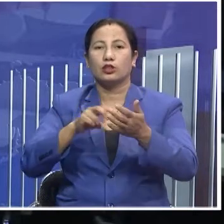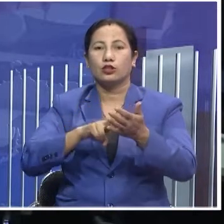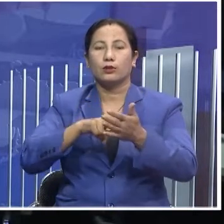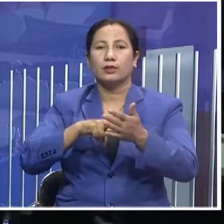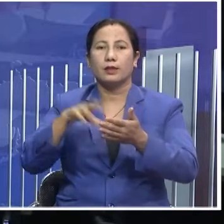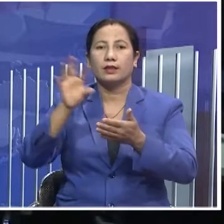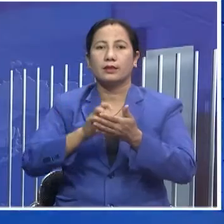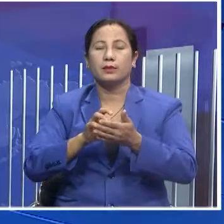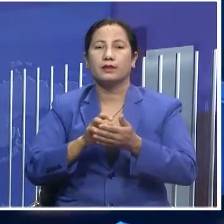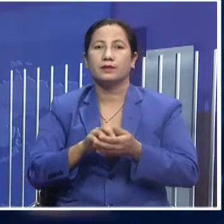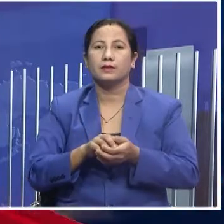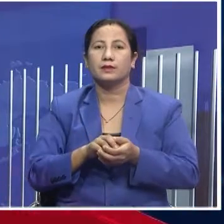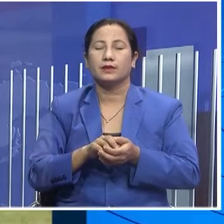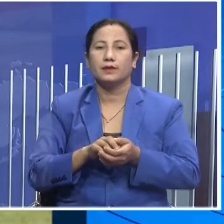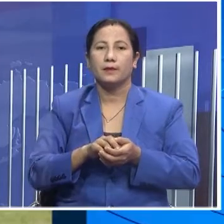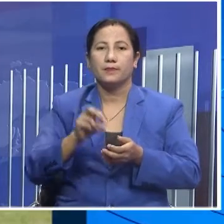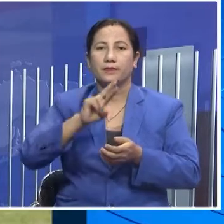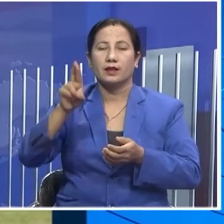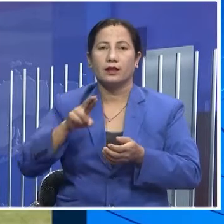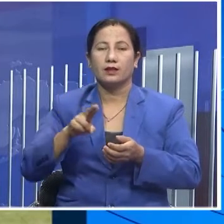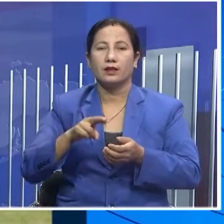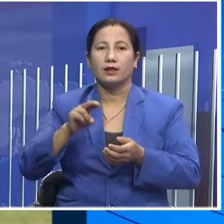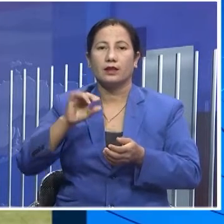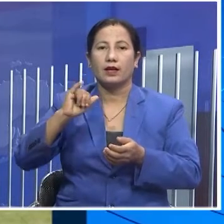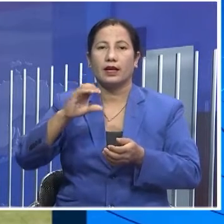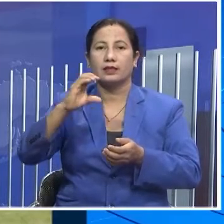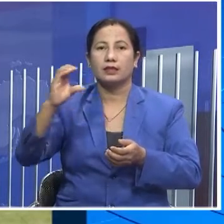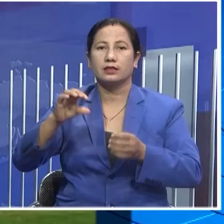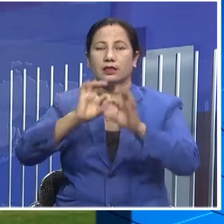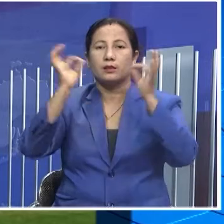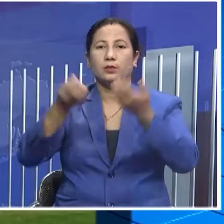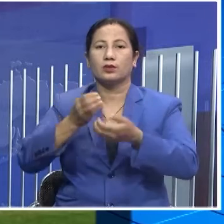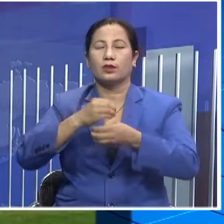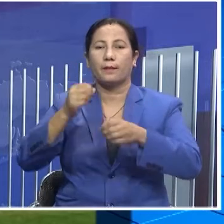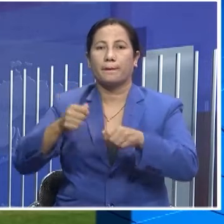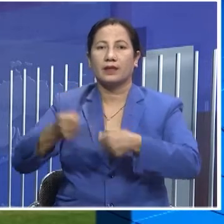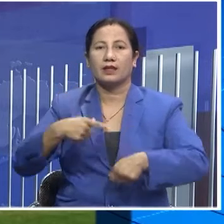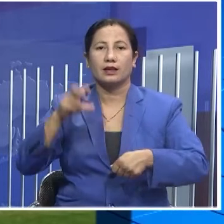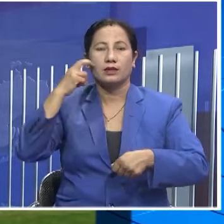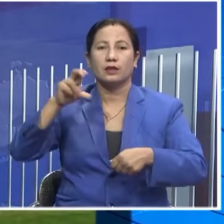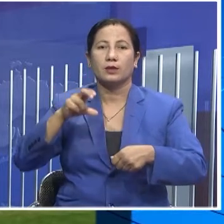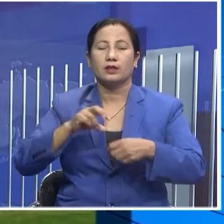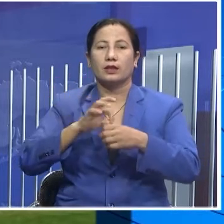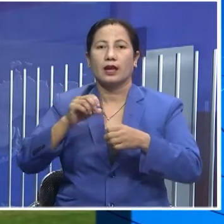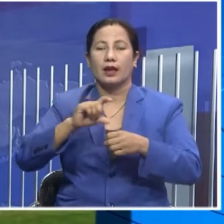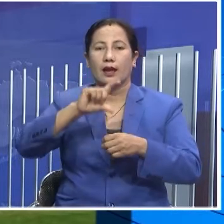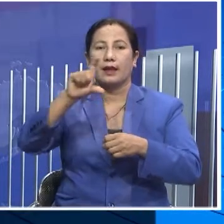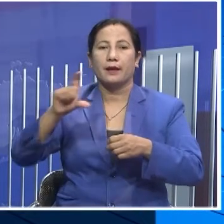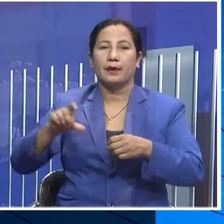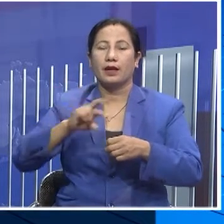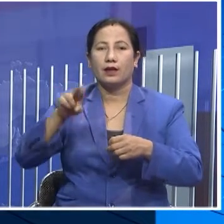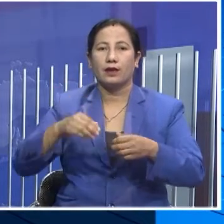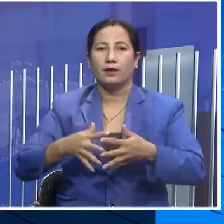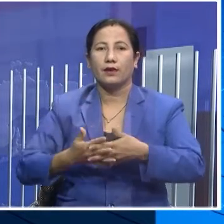टिप्पणी। र आइसिसी विश्वकप क्रिकेट लिग दुईको एक दिवसीय श्रृङ्खलामा नेपाल र अमेरिका बीचको खेल